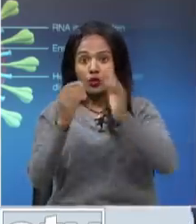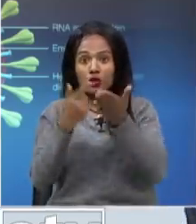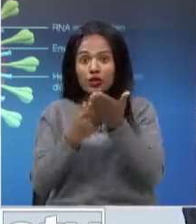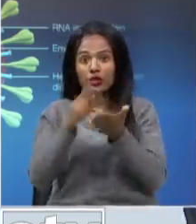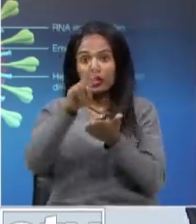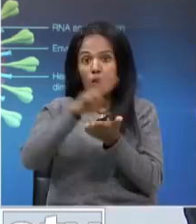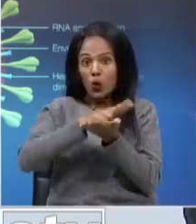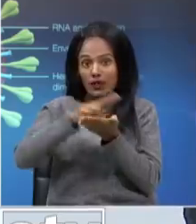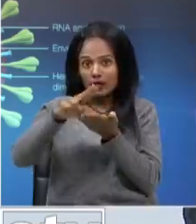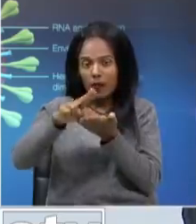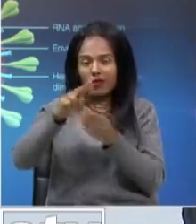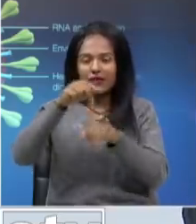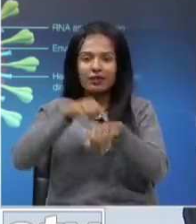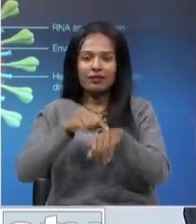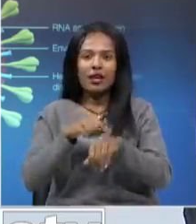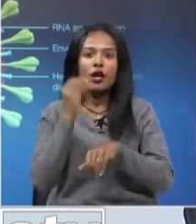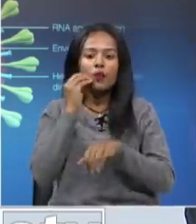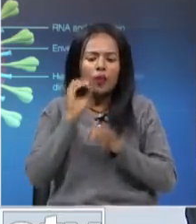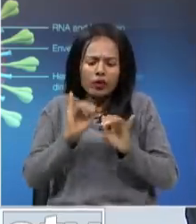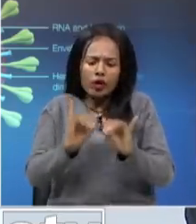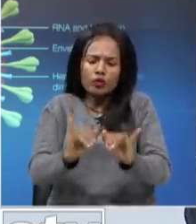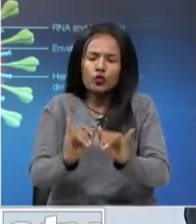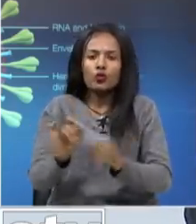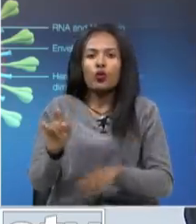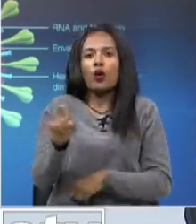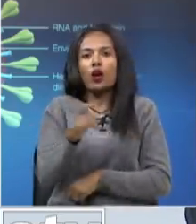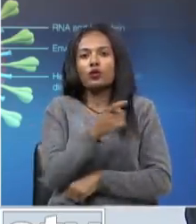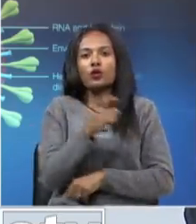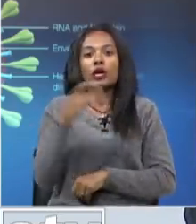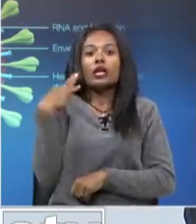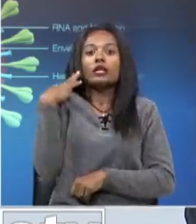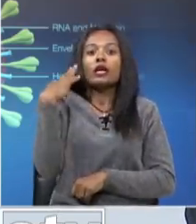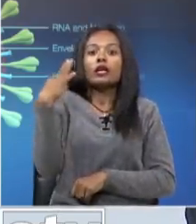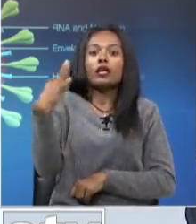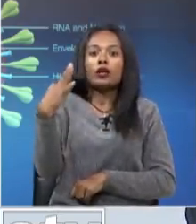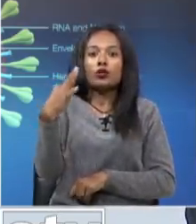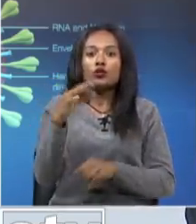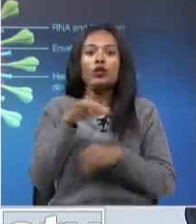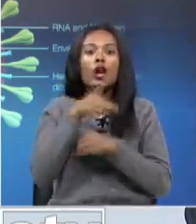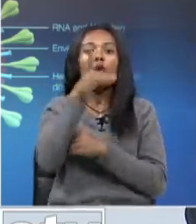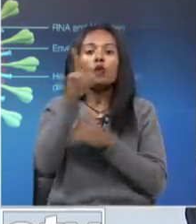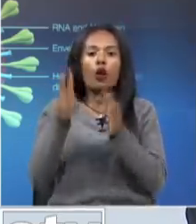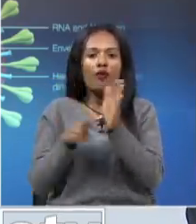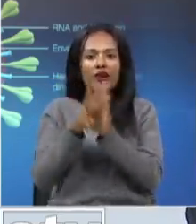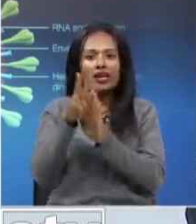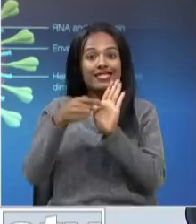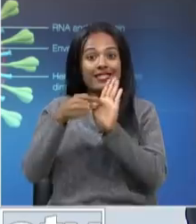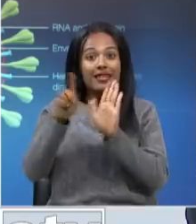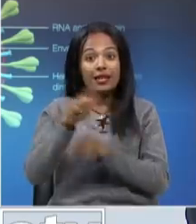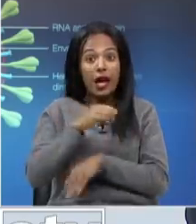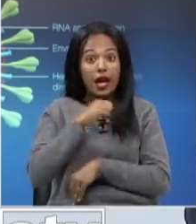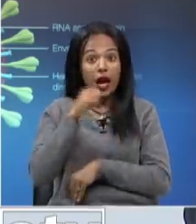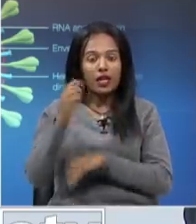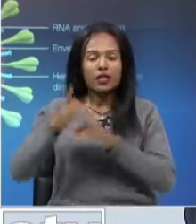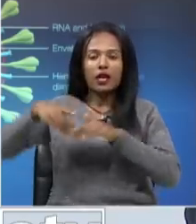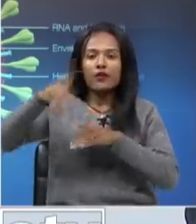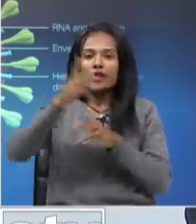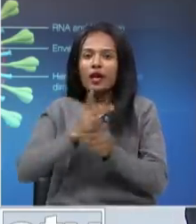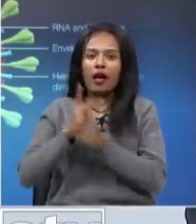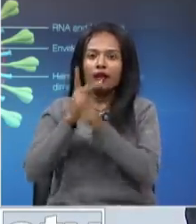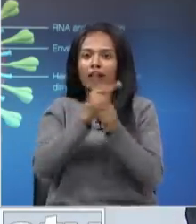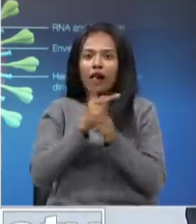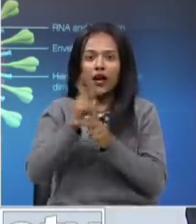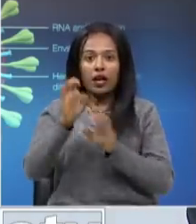የሁለት ሳምንት ጊዜ በቤታችሁ ሆናችሁ ጤንነታችሁን ለኮሮና ቫይረስ እንዳይጋለጥ ከፍተኛ